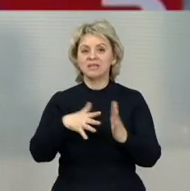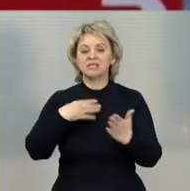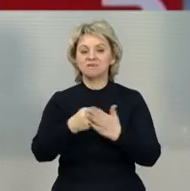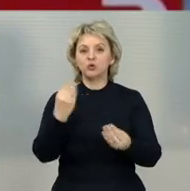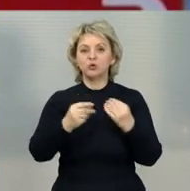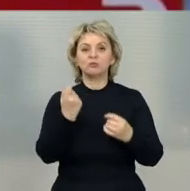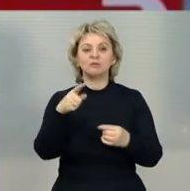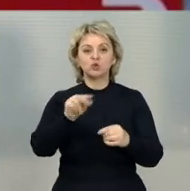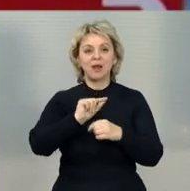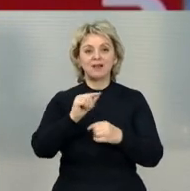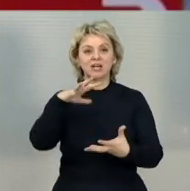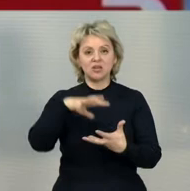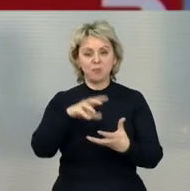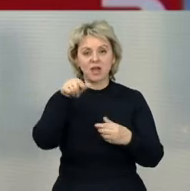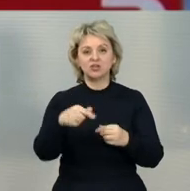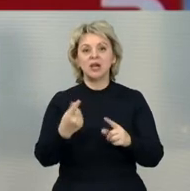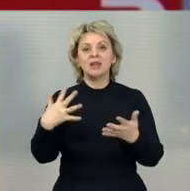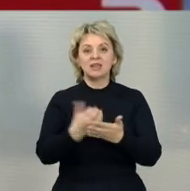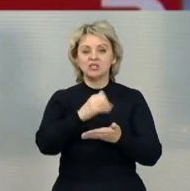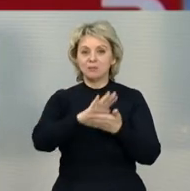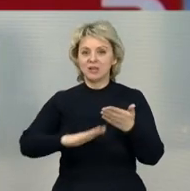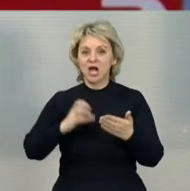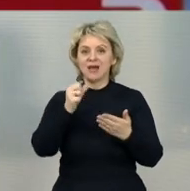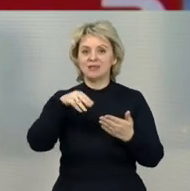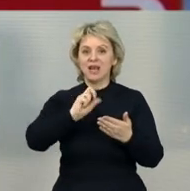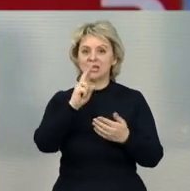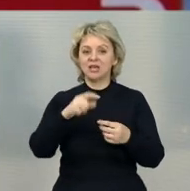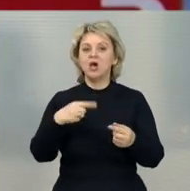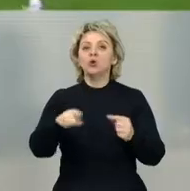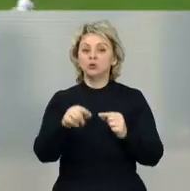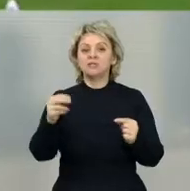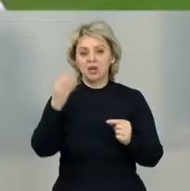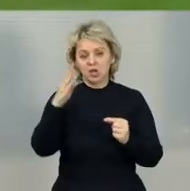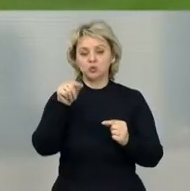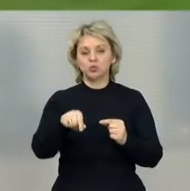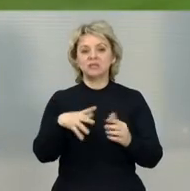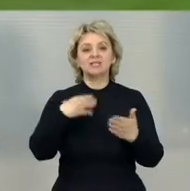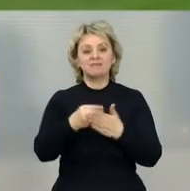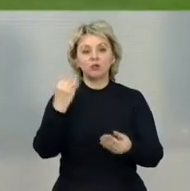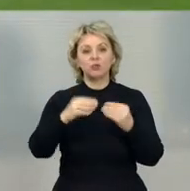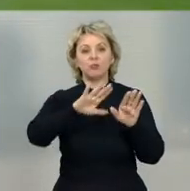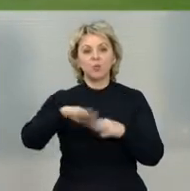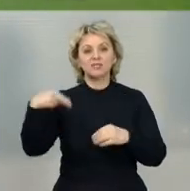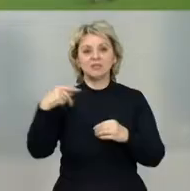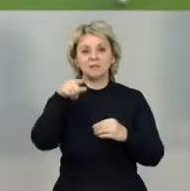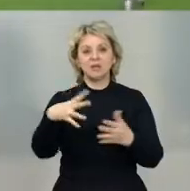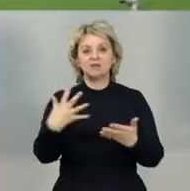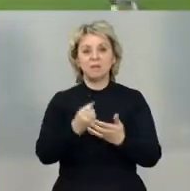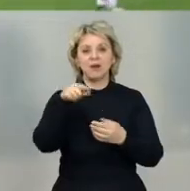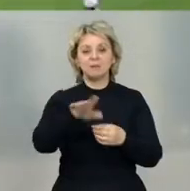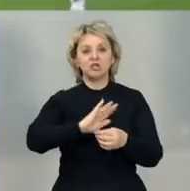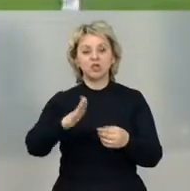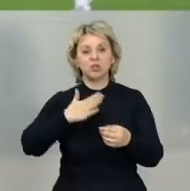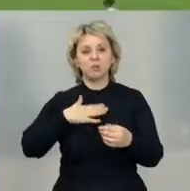есть чуть-чуть поконтролировать мяч и найти продолжение атаки более рационально и разумно. Свою игру после перерыва поймали не